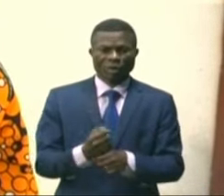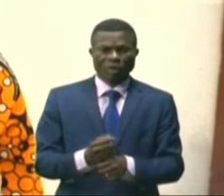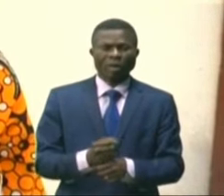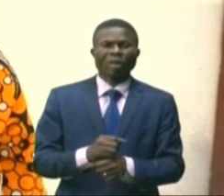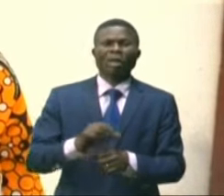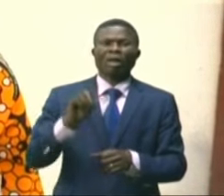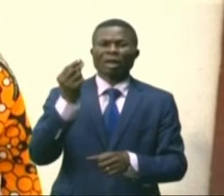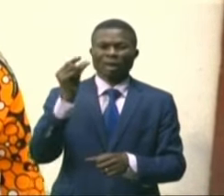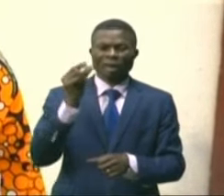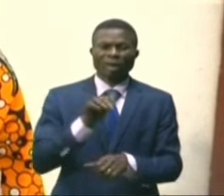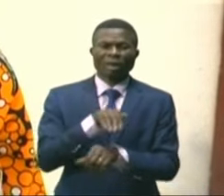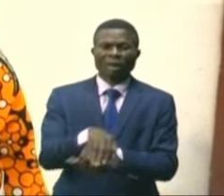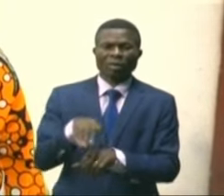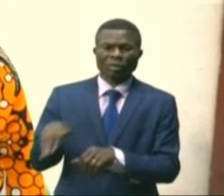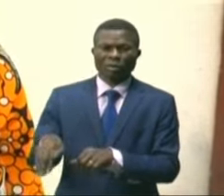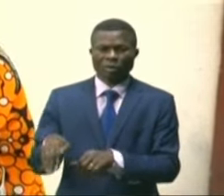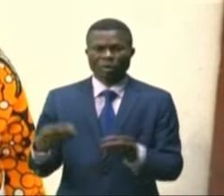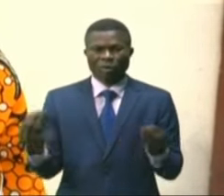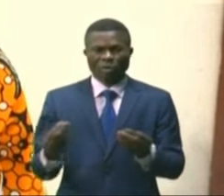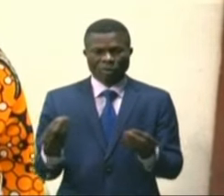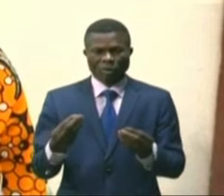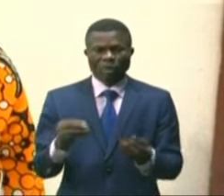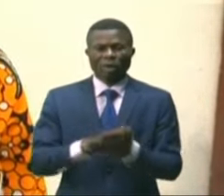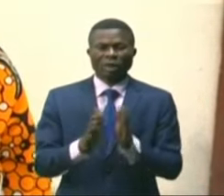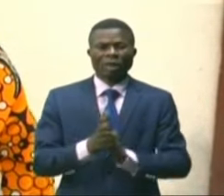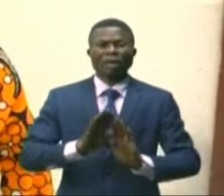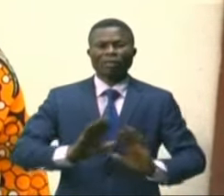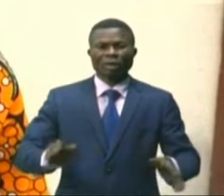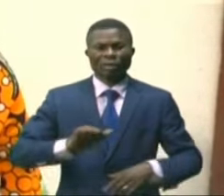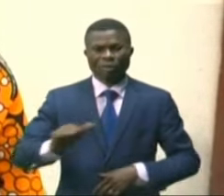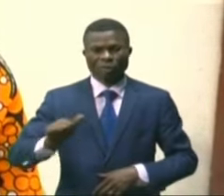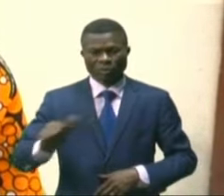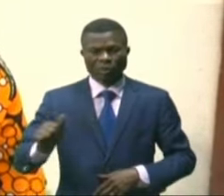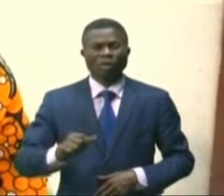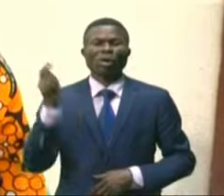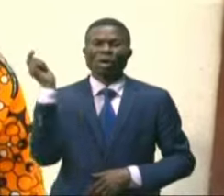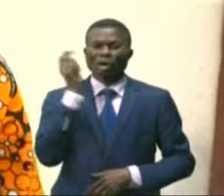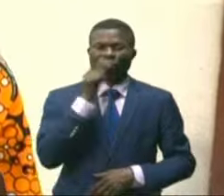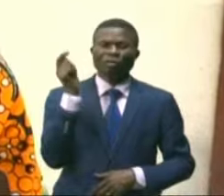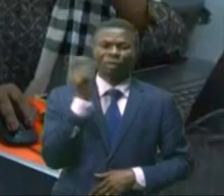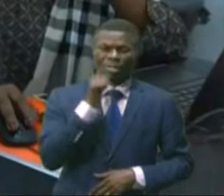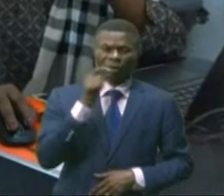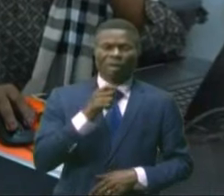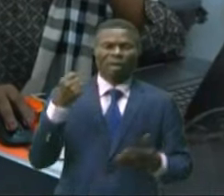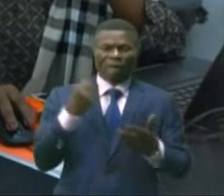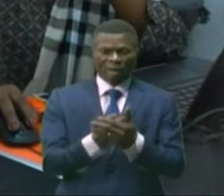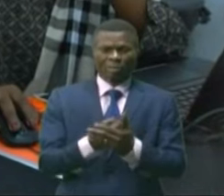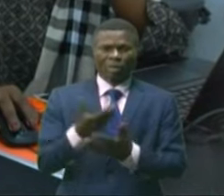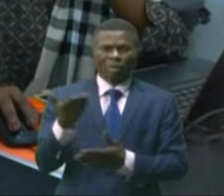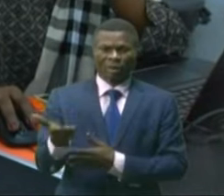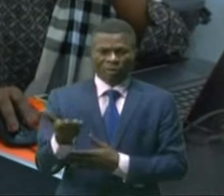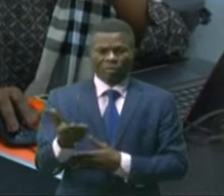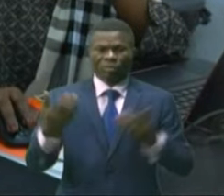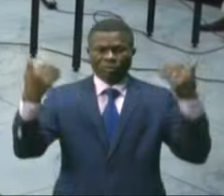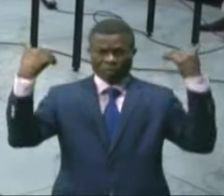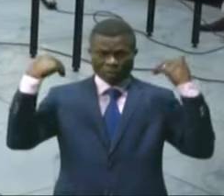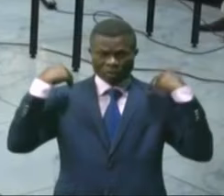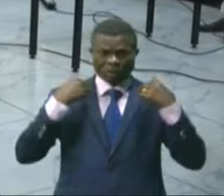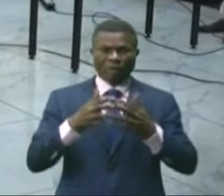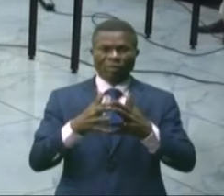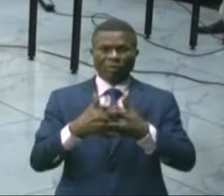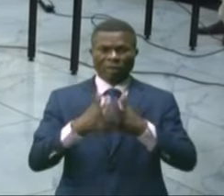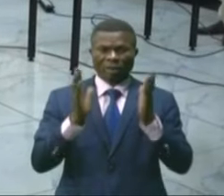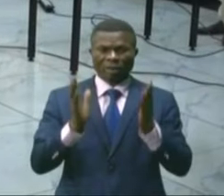de manioc, de façon qu'ils arrivent d'eux-mêmes aussi à faire la fabrication des pains. Les représentants des partenaires,